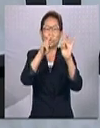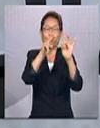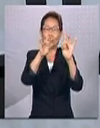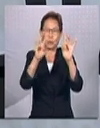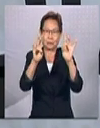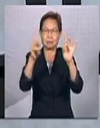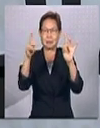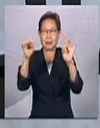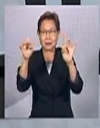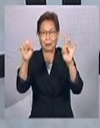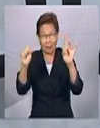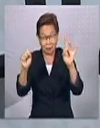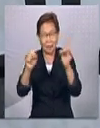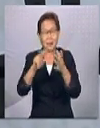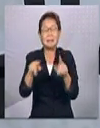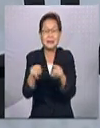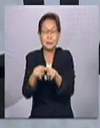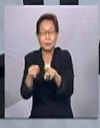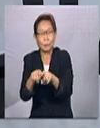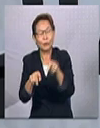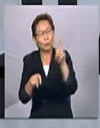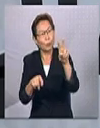827 kes, iaitu bersamaan dengan